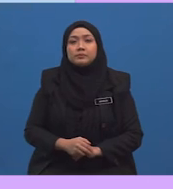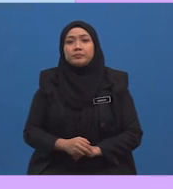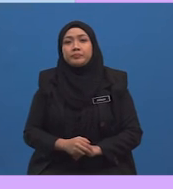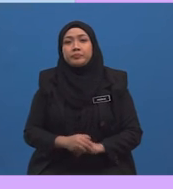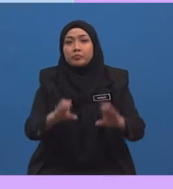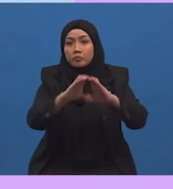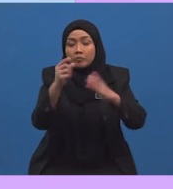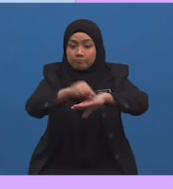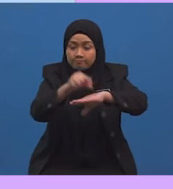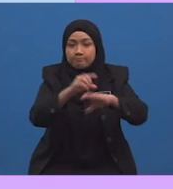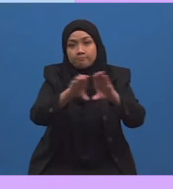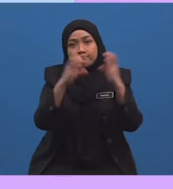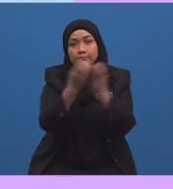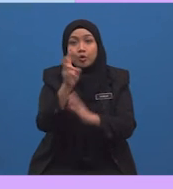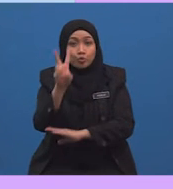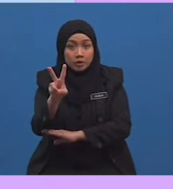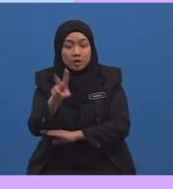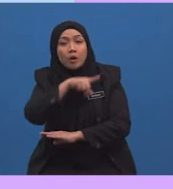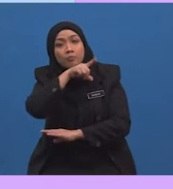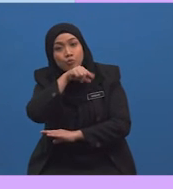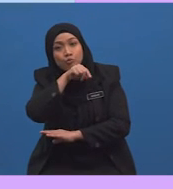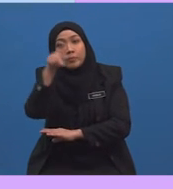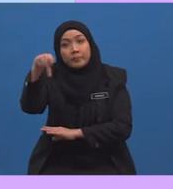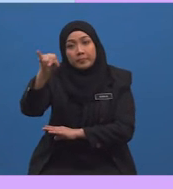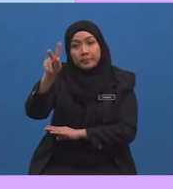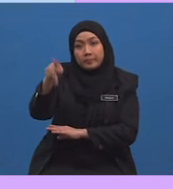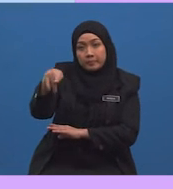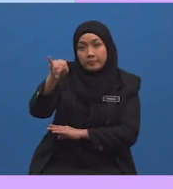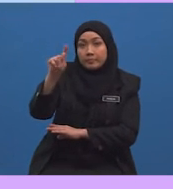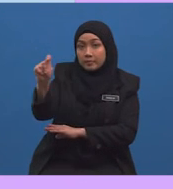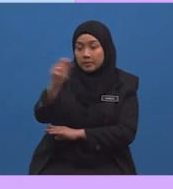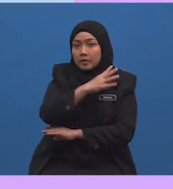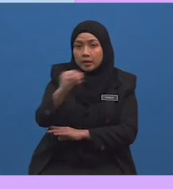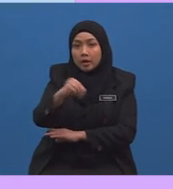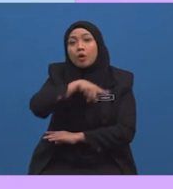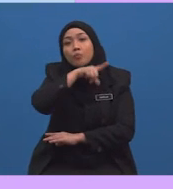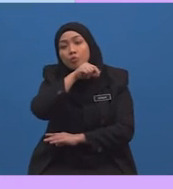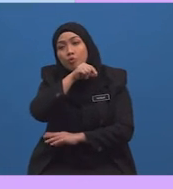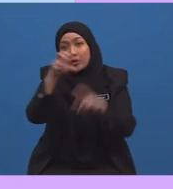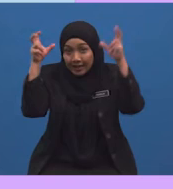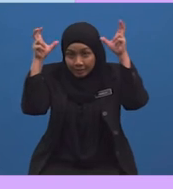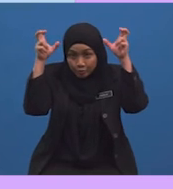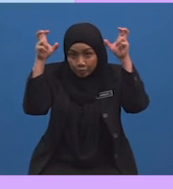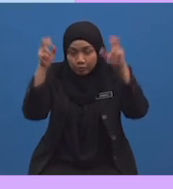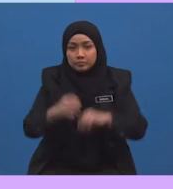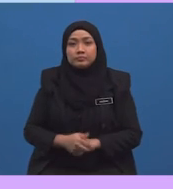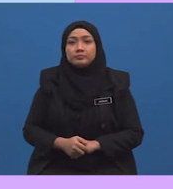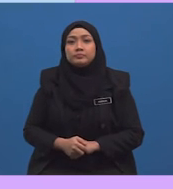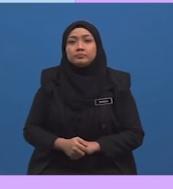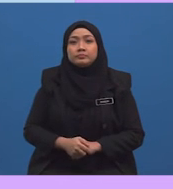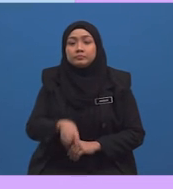Manakala untuk pengguna sekunder, burung pipit dan burung hantu. Akhir sekali, pengguna